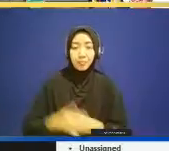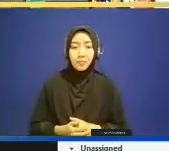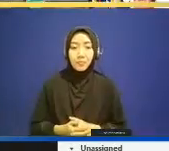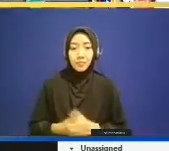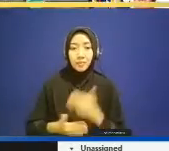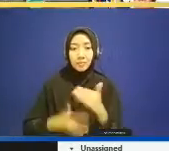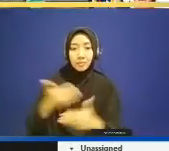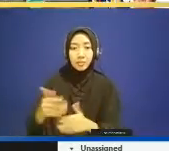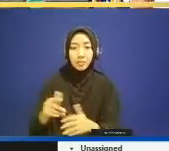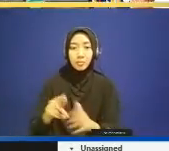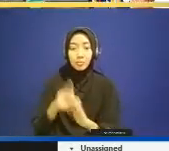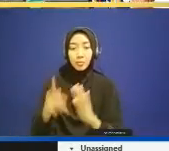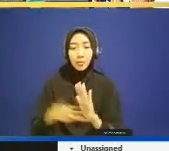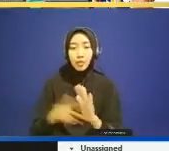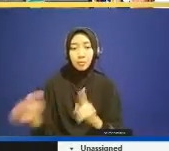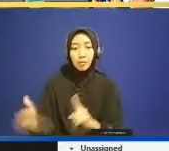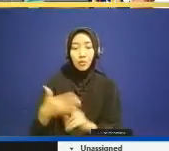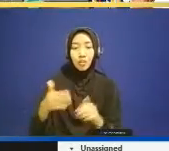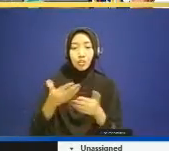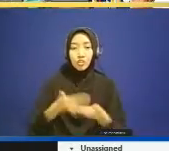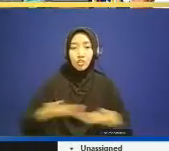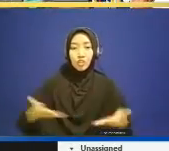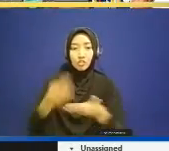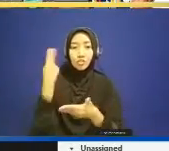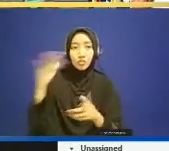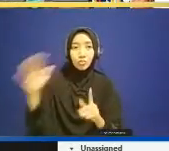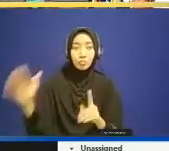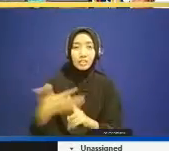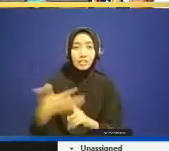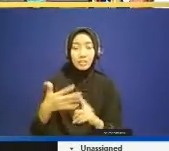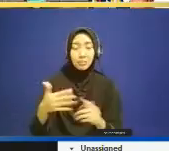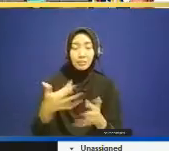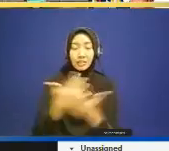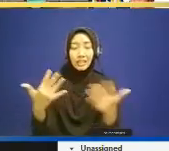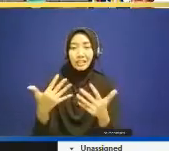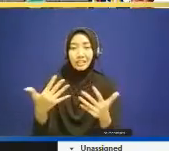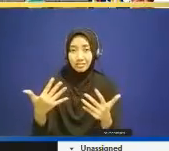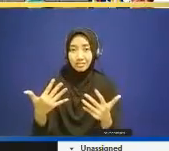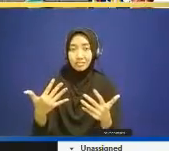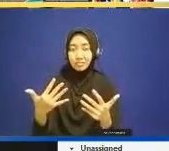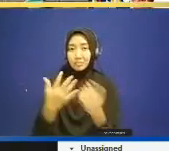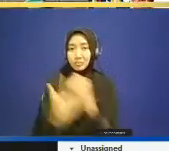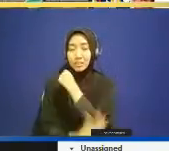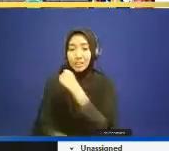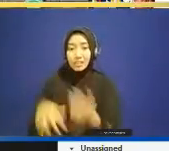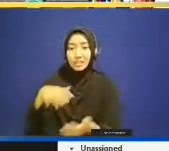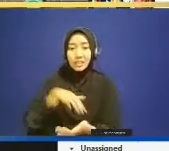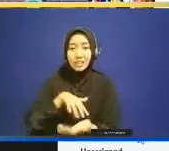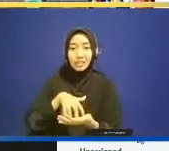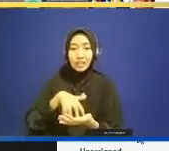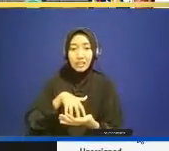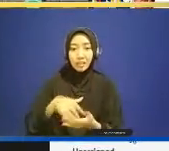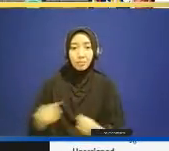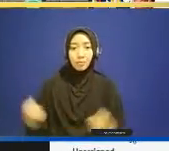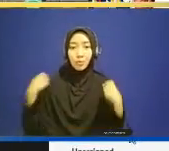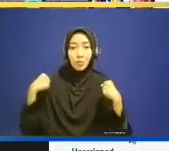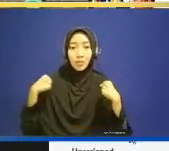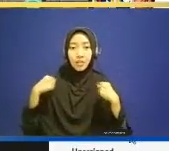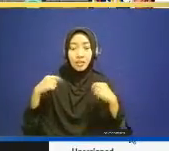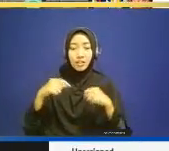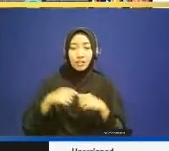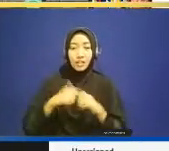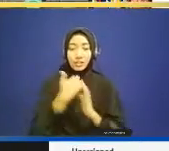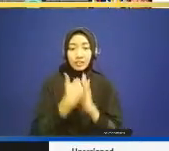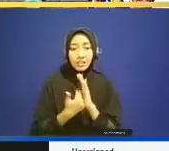keberlanjutan program perlindungan sosial bagi masyarakat miskin dan rentan memperkuat Agenda Ke Nyalakan